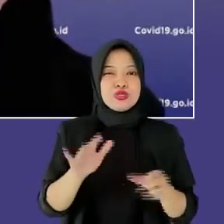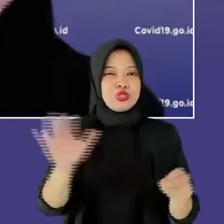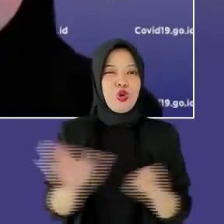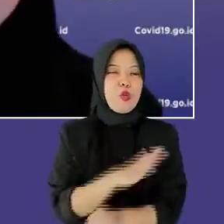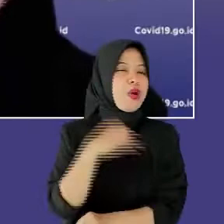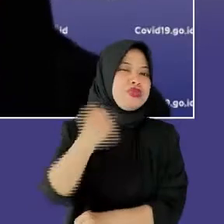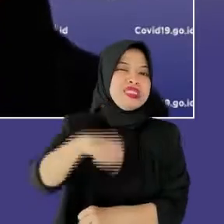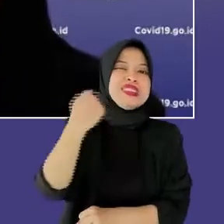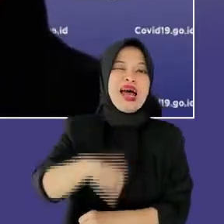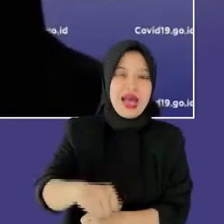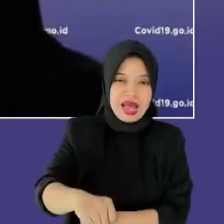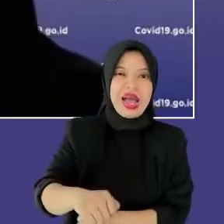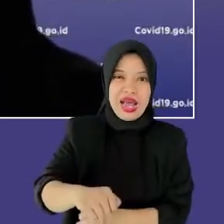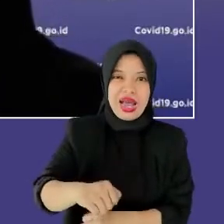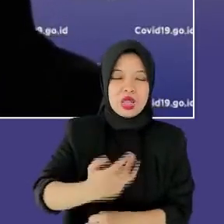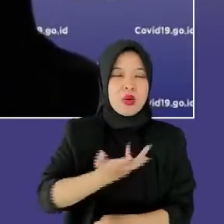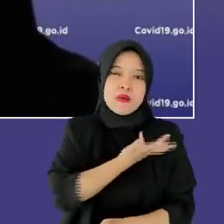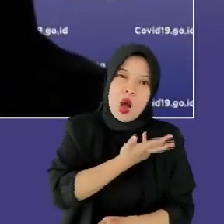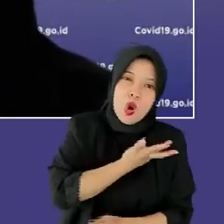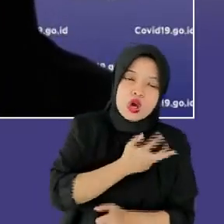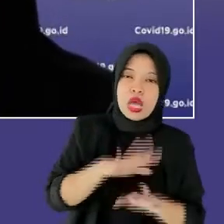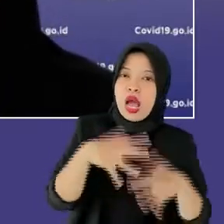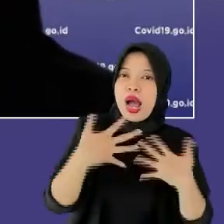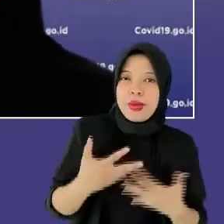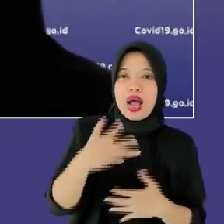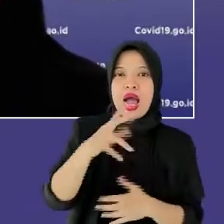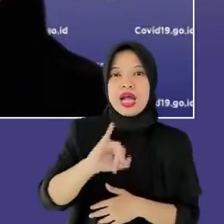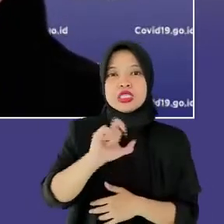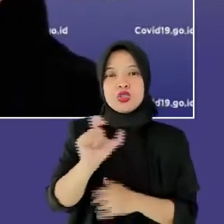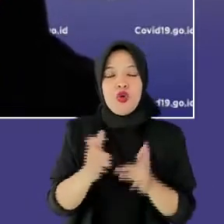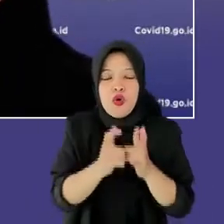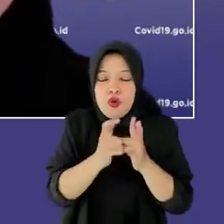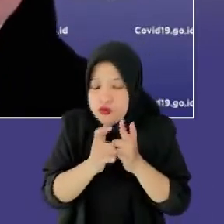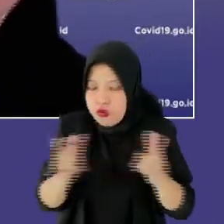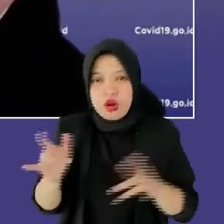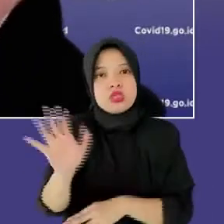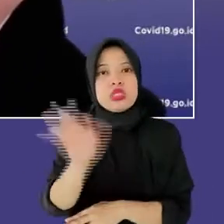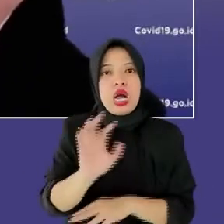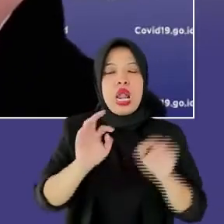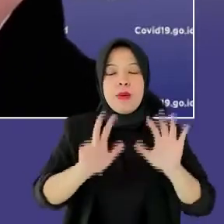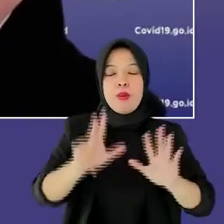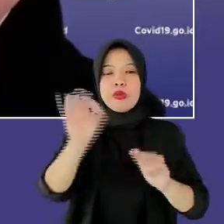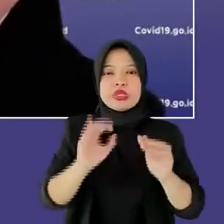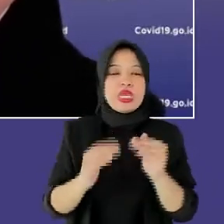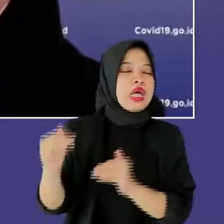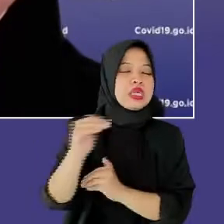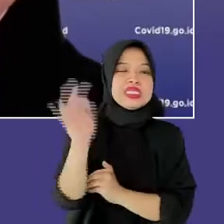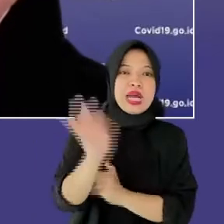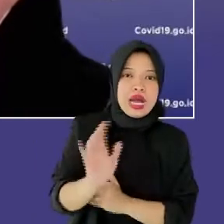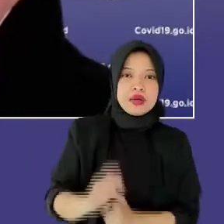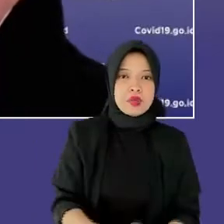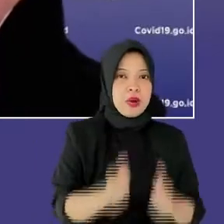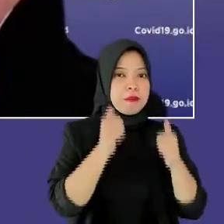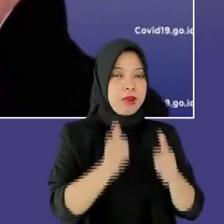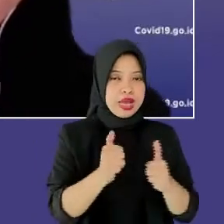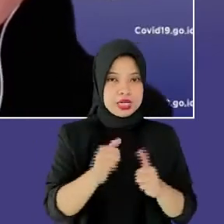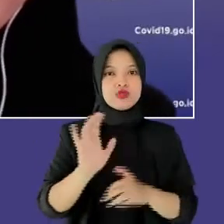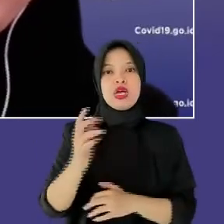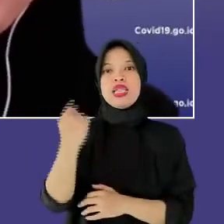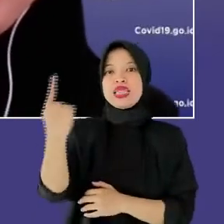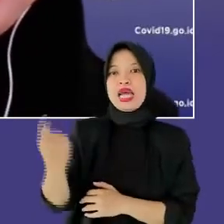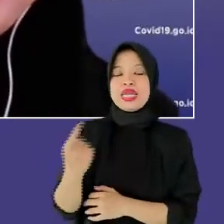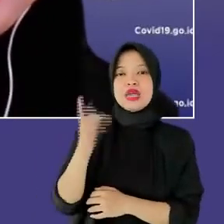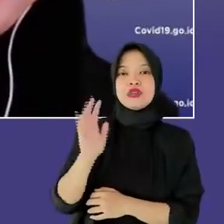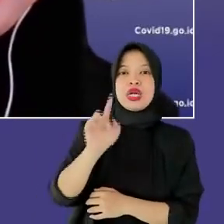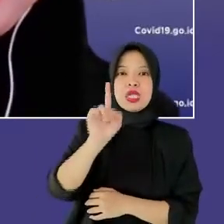pernah cukup sebetulnya. Dan kita inginnya adalah ICU itu tidak terpenuhi sampai kemudian di atas 80%. Baik, sudah ada satu pertanyaan